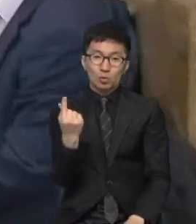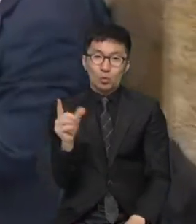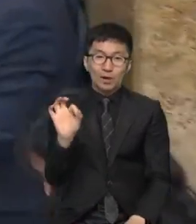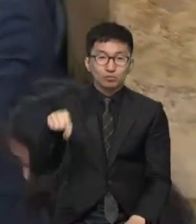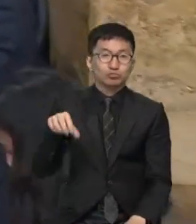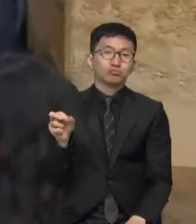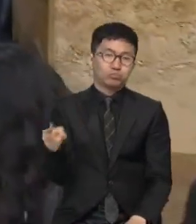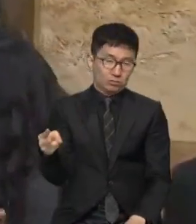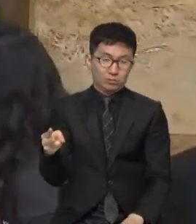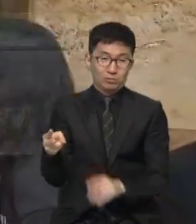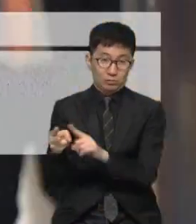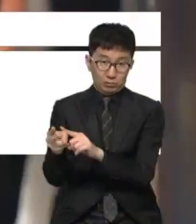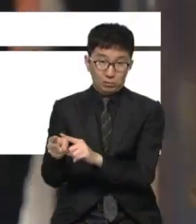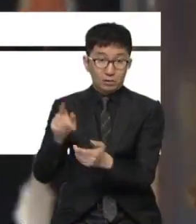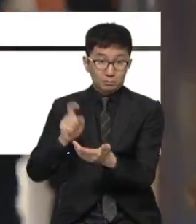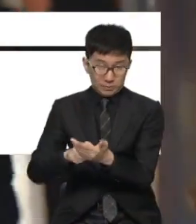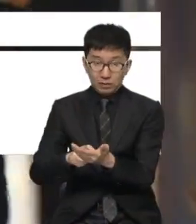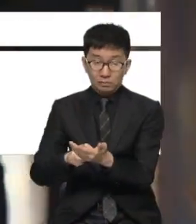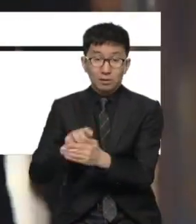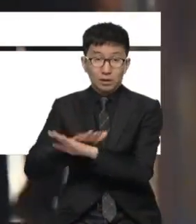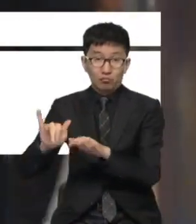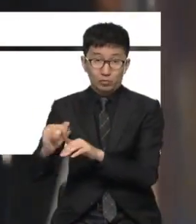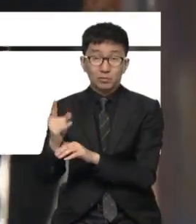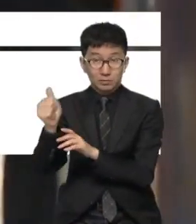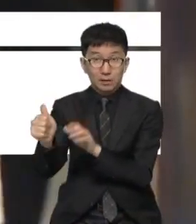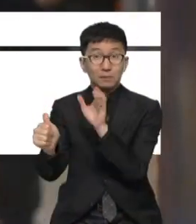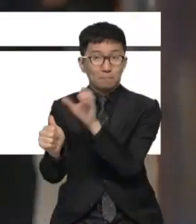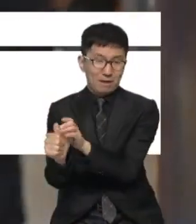상임고문을 지명했습니다. 덕망과 인품을 갖추신 분입니다.